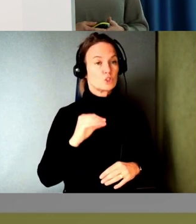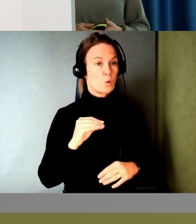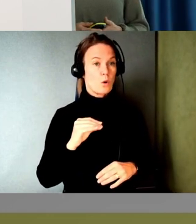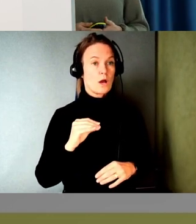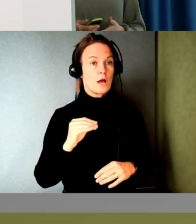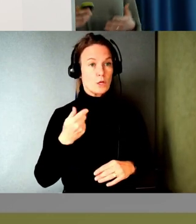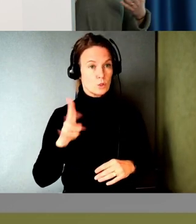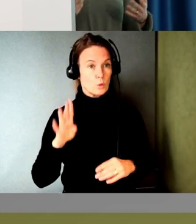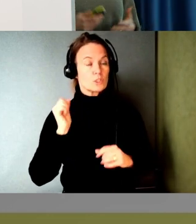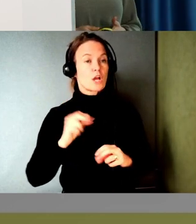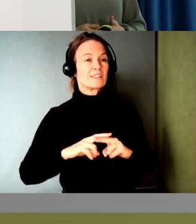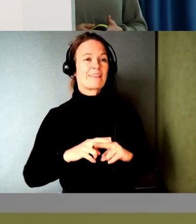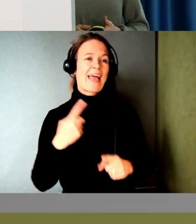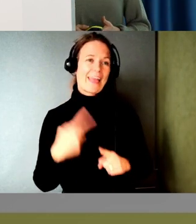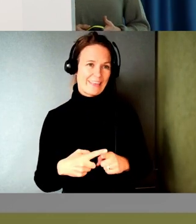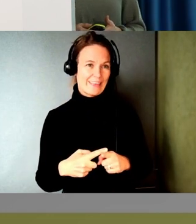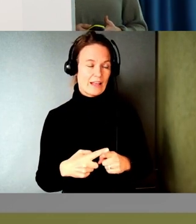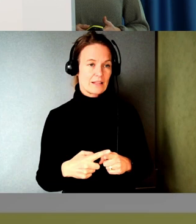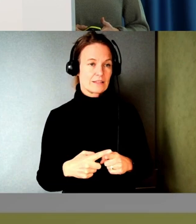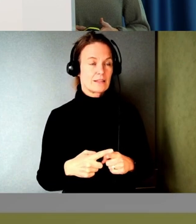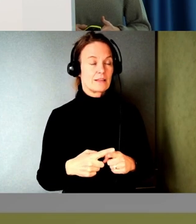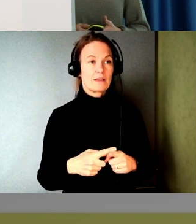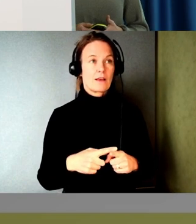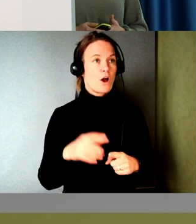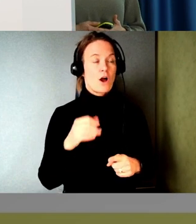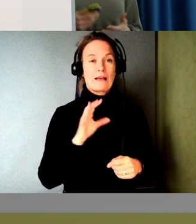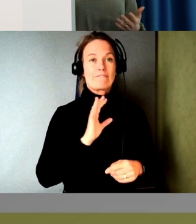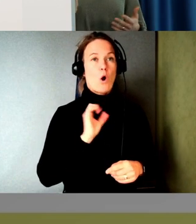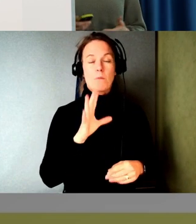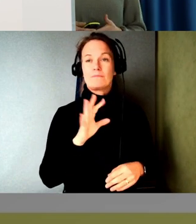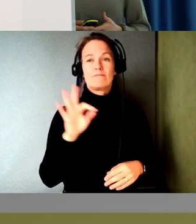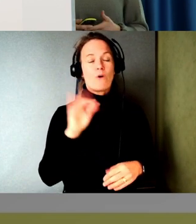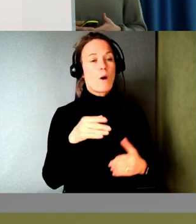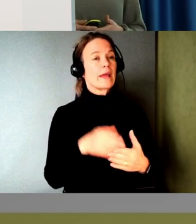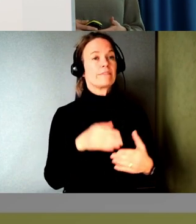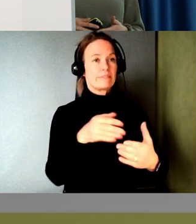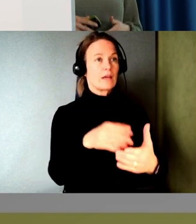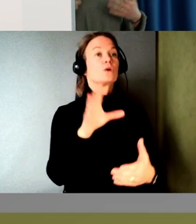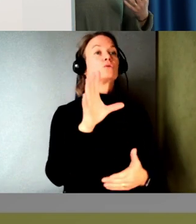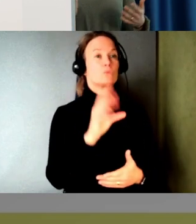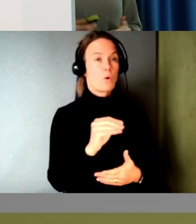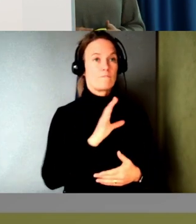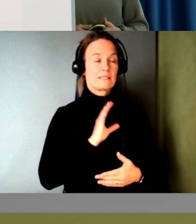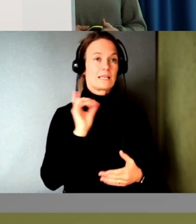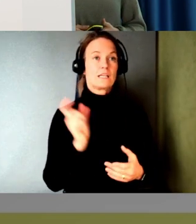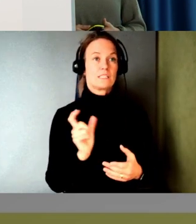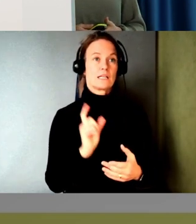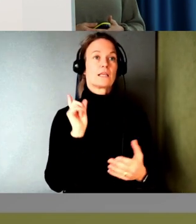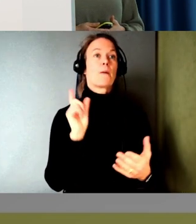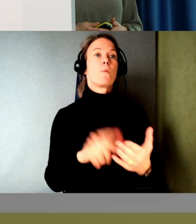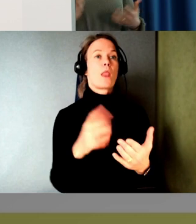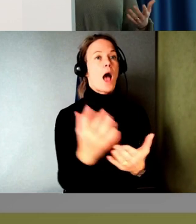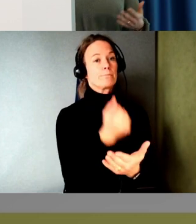eh ju färre Hinder som kunden stötter på längs vägen eh desto större är chansen att den faktiskt genomför köpet